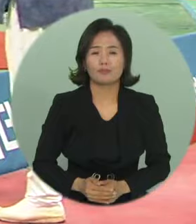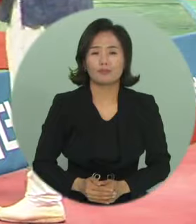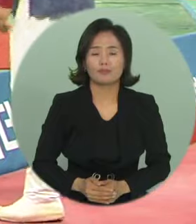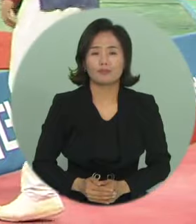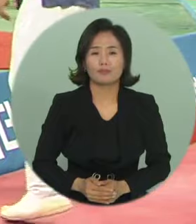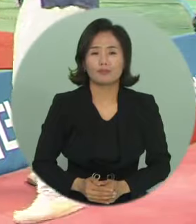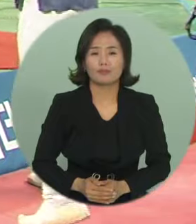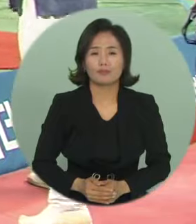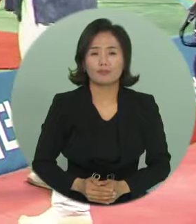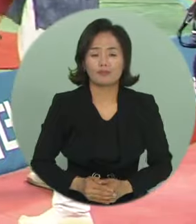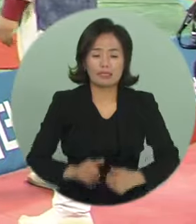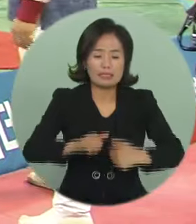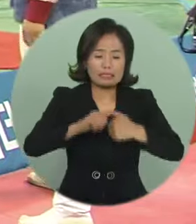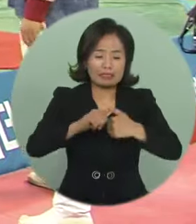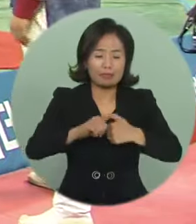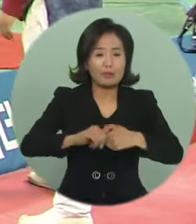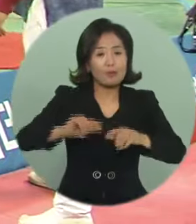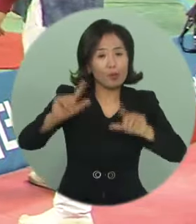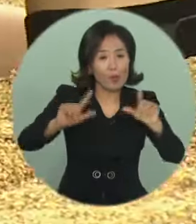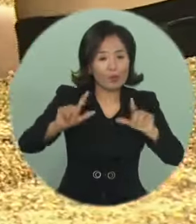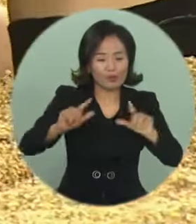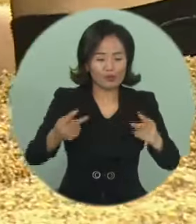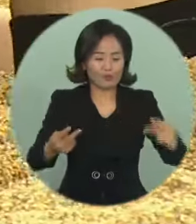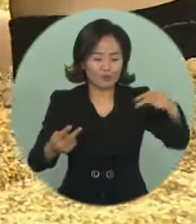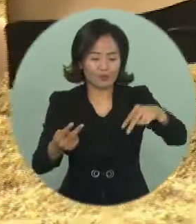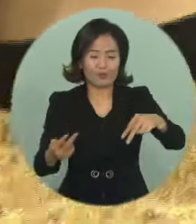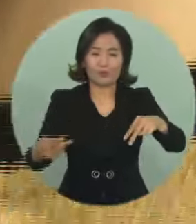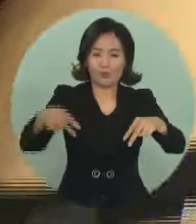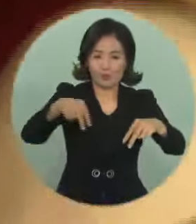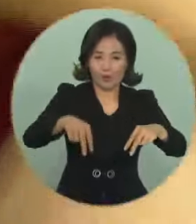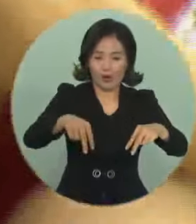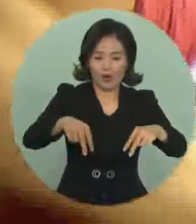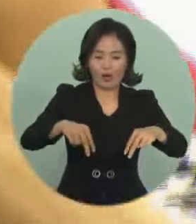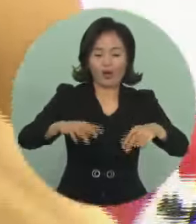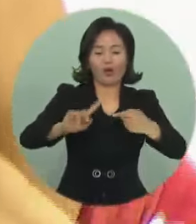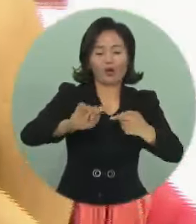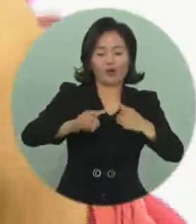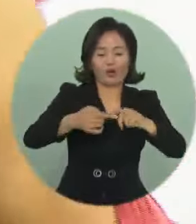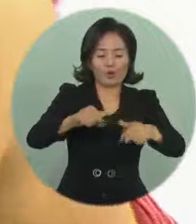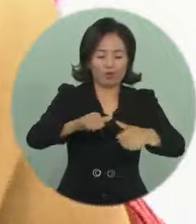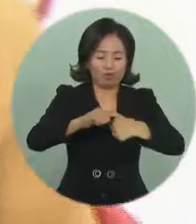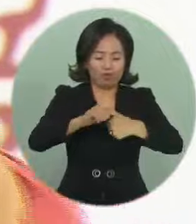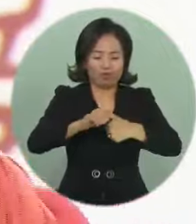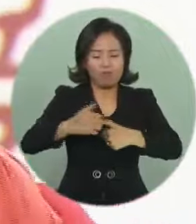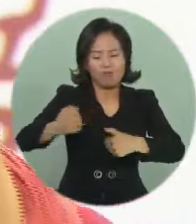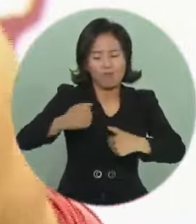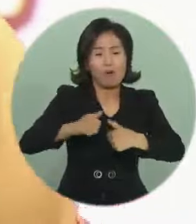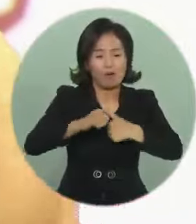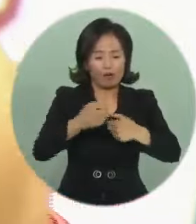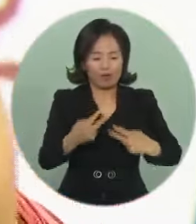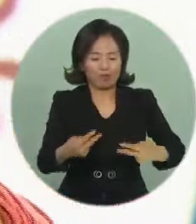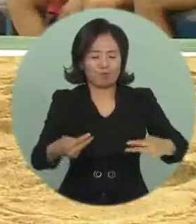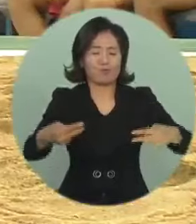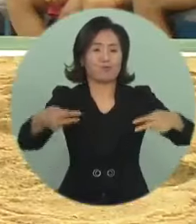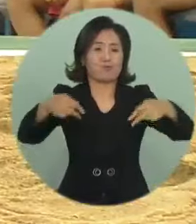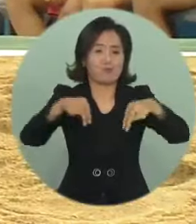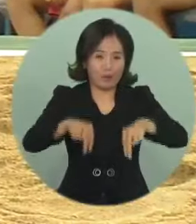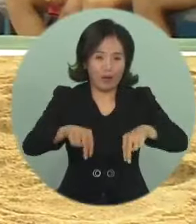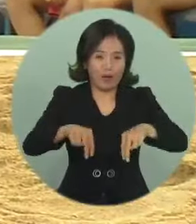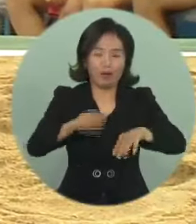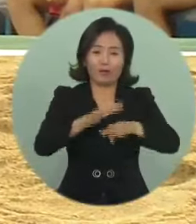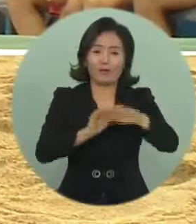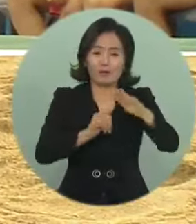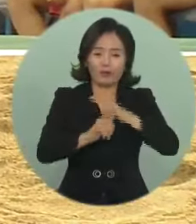다녀왔습니다 씨름판에 올라선 두 선수 상대의 사발을 두 손으로 단단히 붙잡고 일어납니다